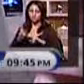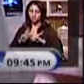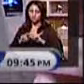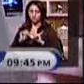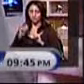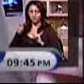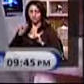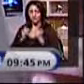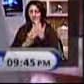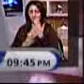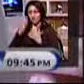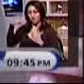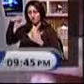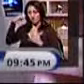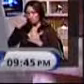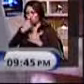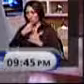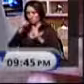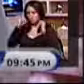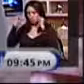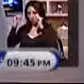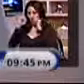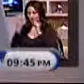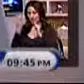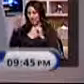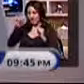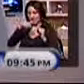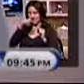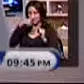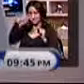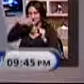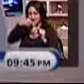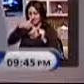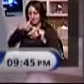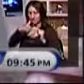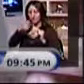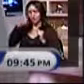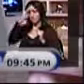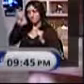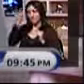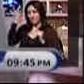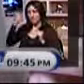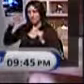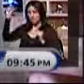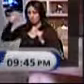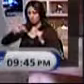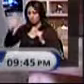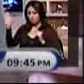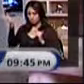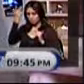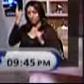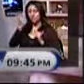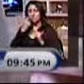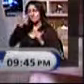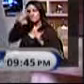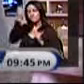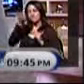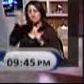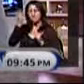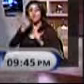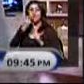في اللي هي المؤسسه قصدك فكره مؤسسه الرئاسه فكره الثوره لم تحكم واخد بال حضرتك.